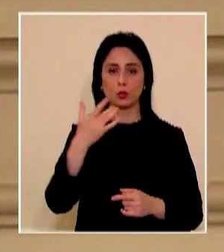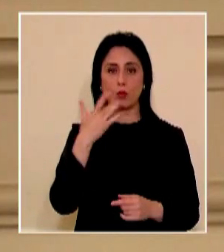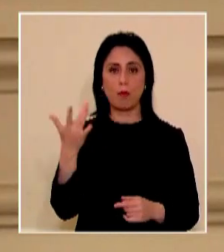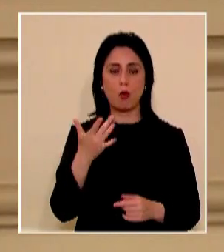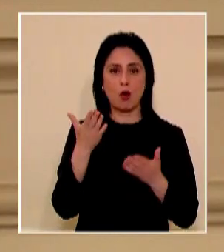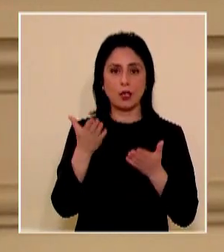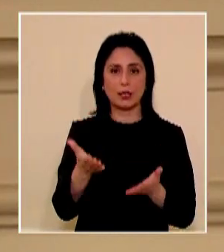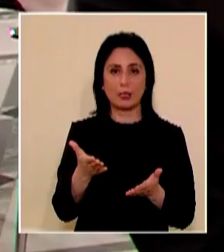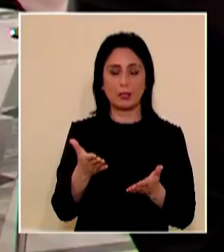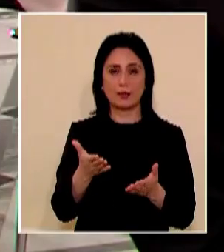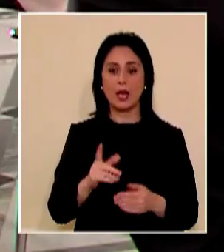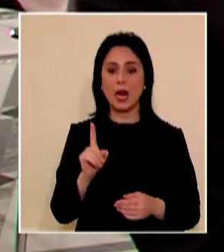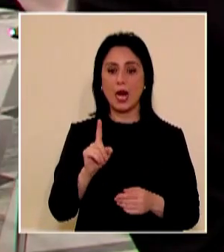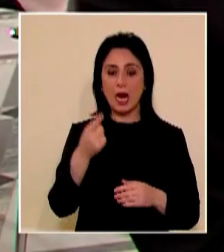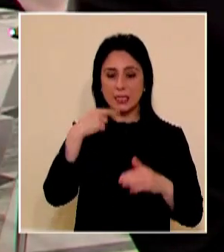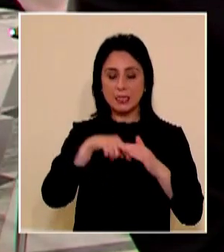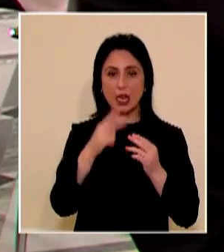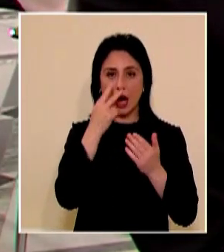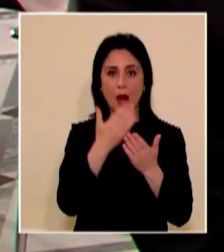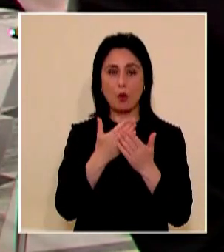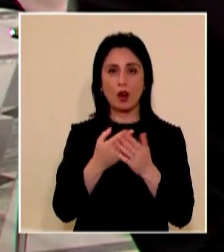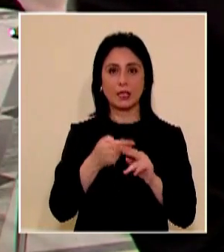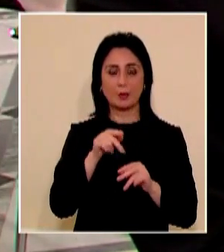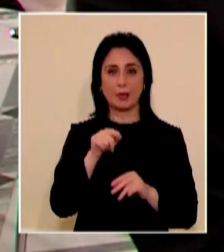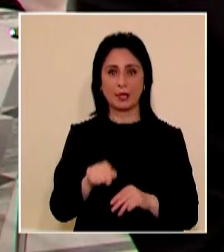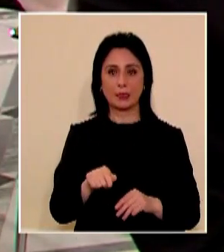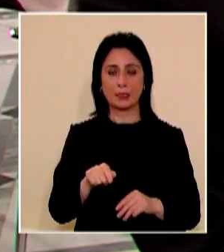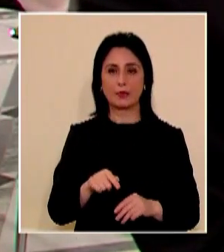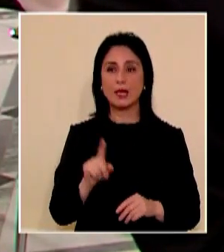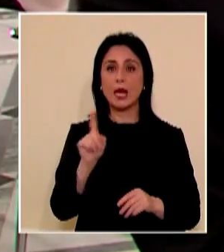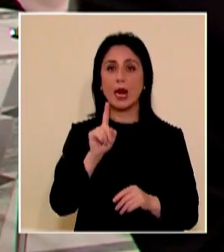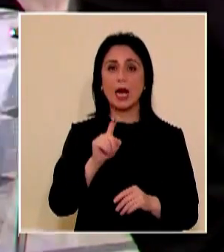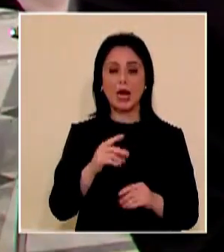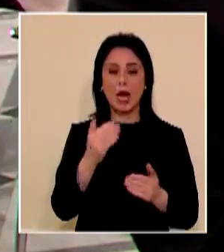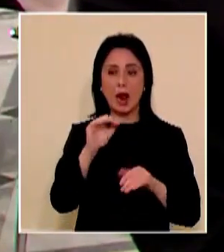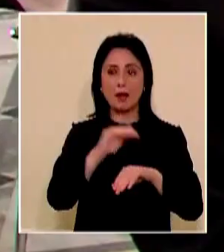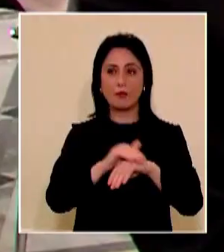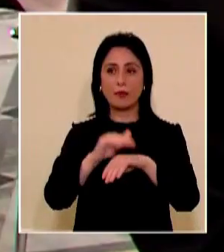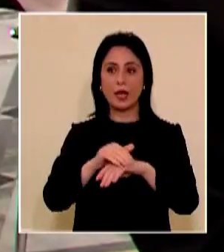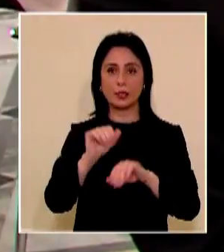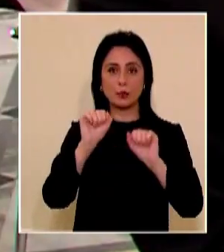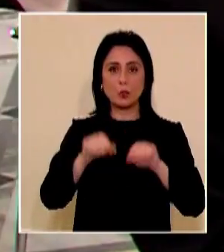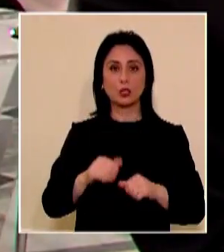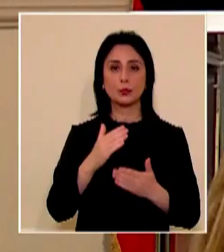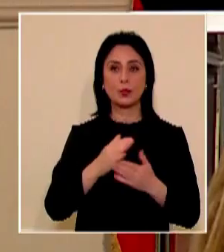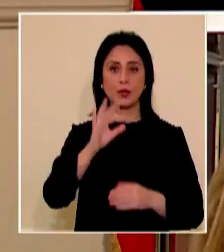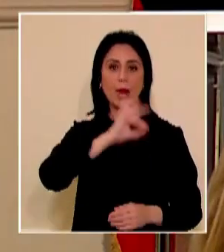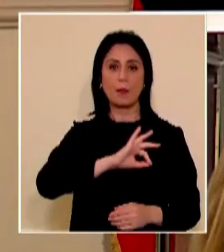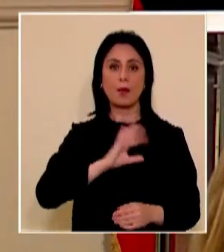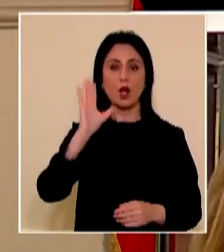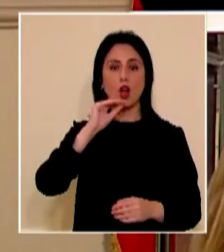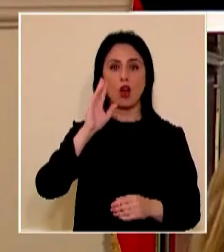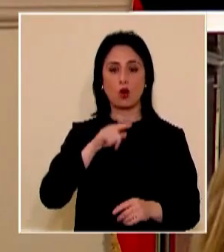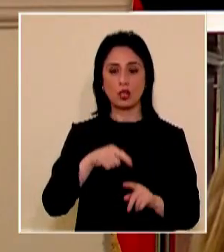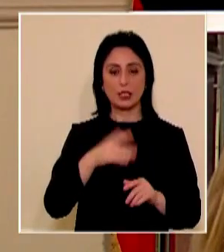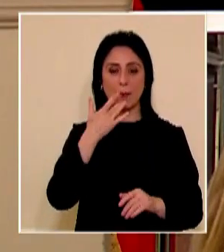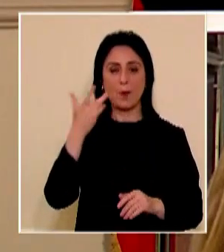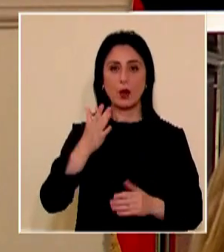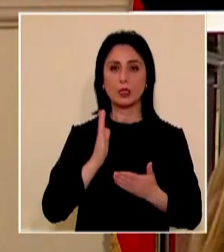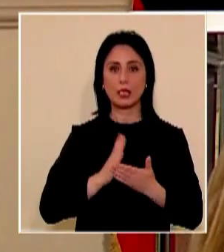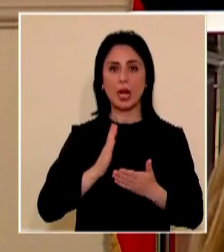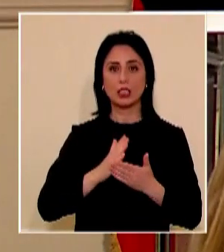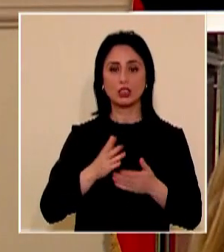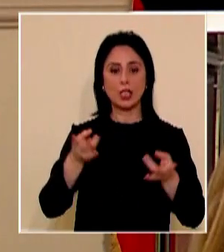działania politycznych czy geopolitycznych posługuje się Rosja. Opuszczone gospodarstwa,